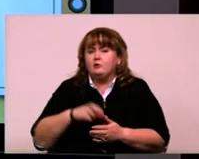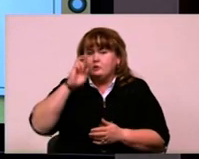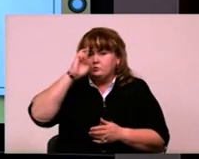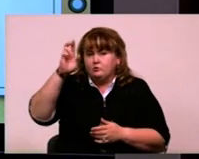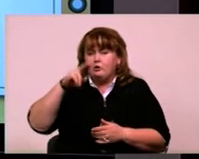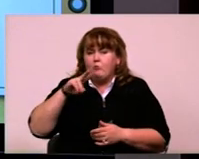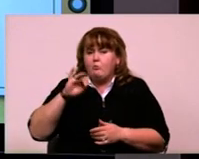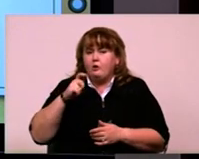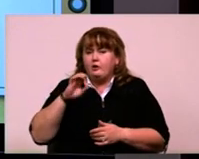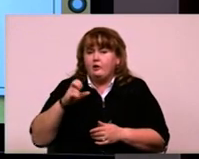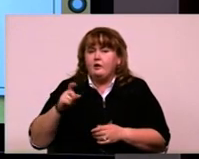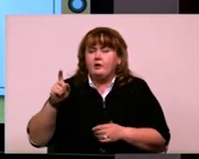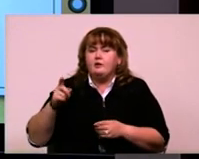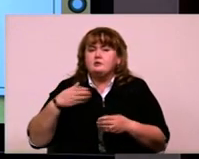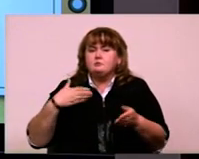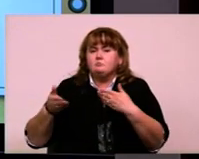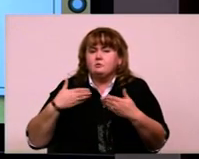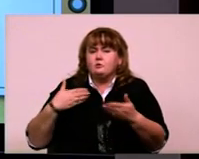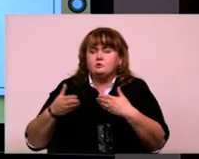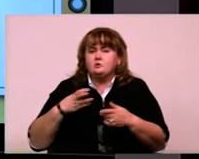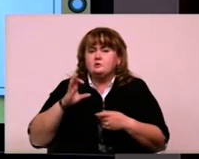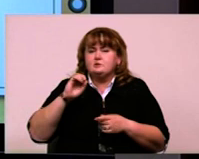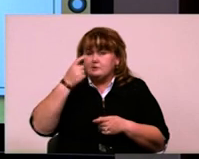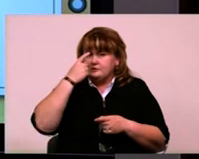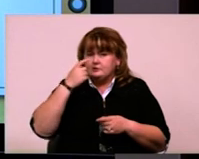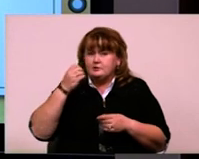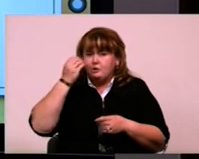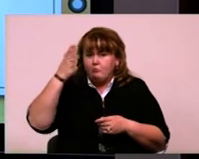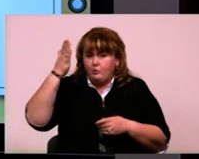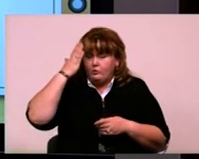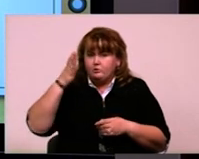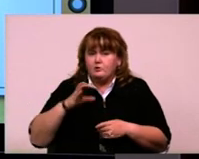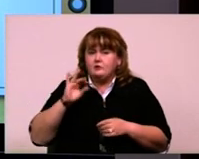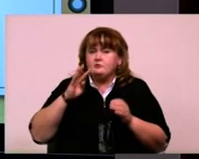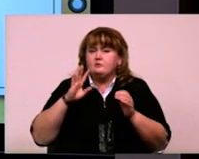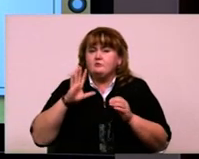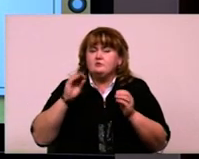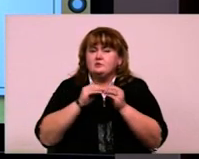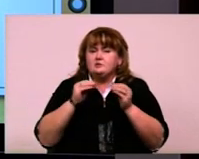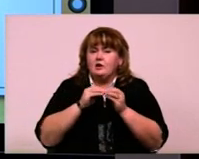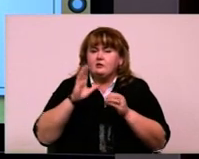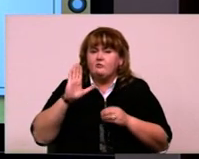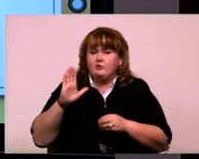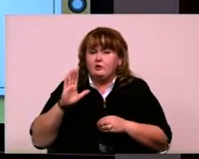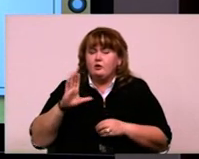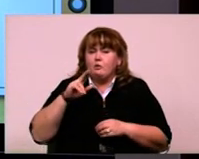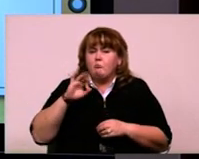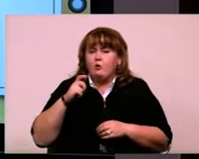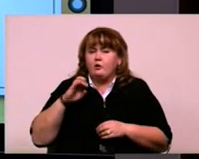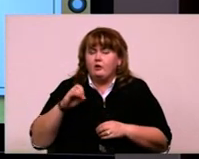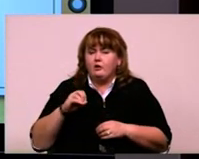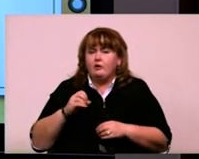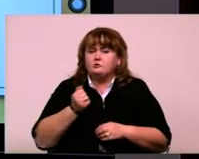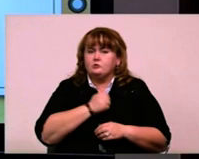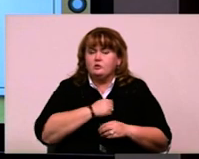государство Пархе дипломатические отношения с Японией, и в X веке Пархе, к